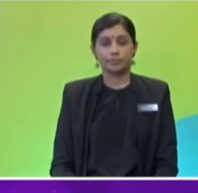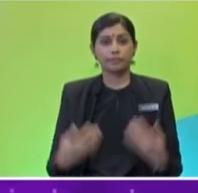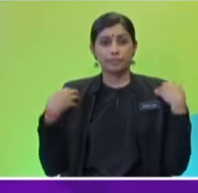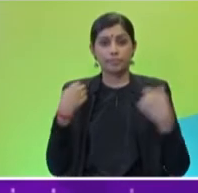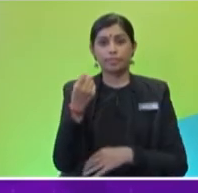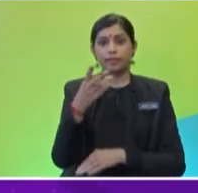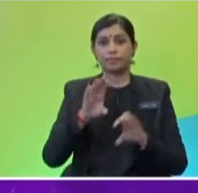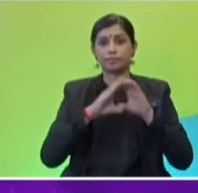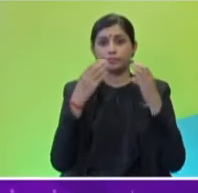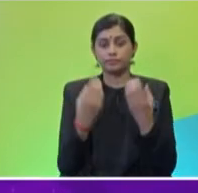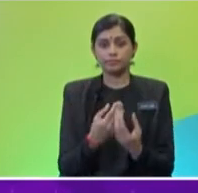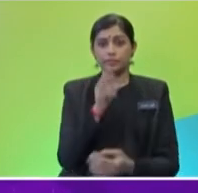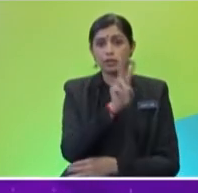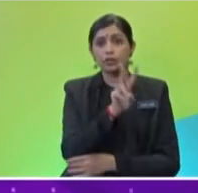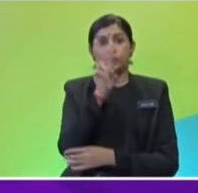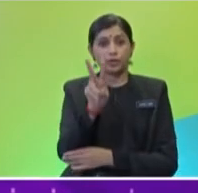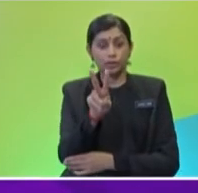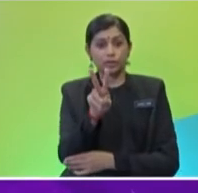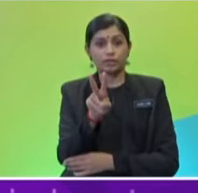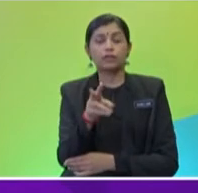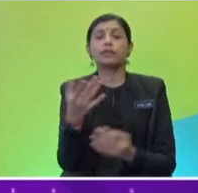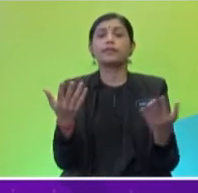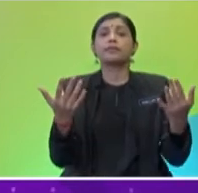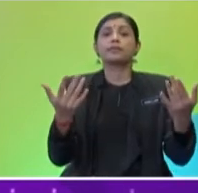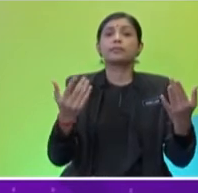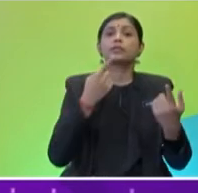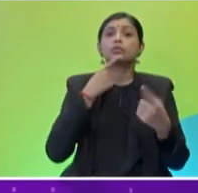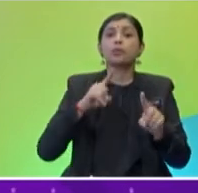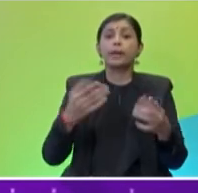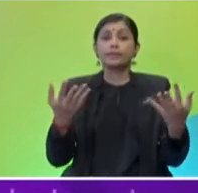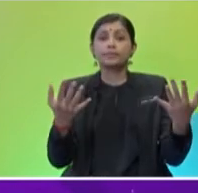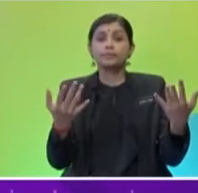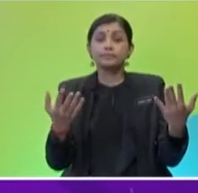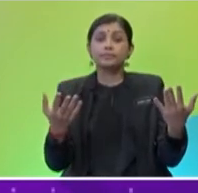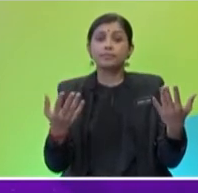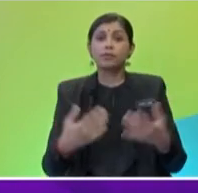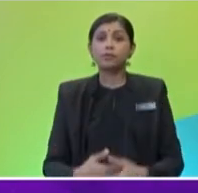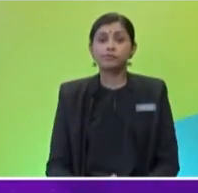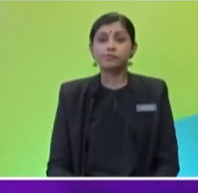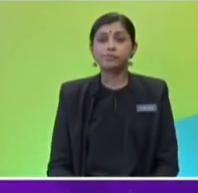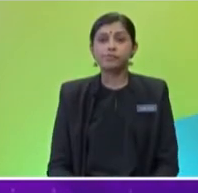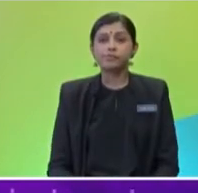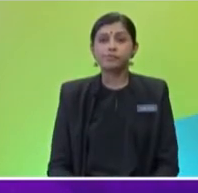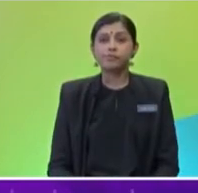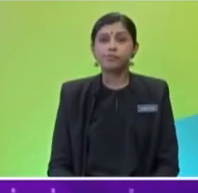Okey. Masa dah tamat. Sila angkat jawapan semua. Sila angkat ada jawapan. Berapa?